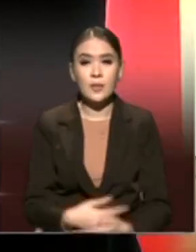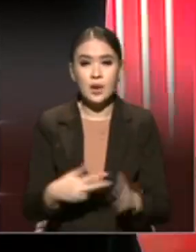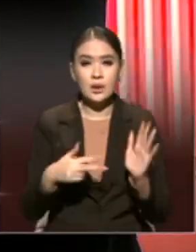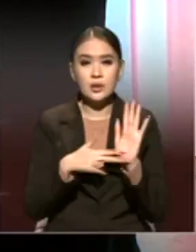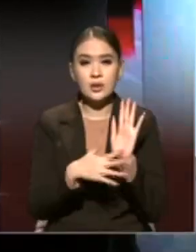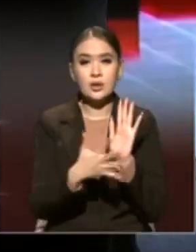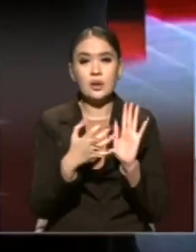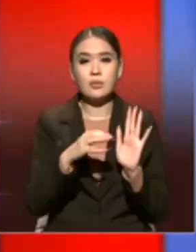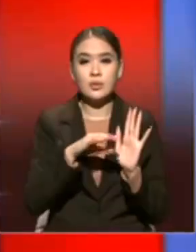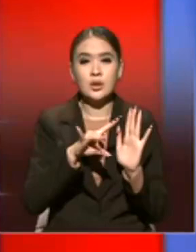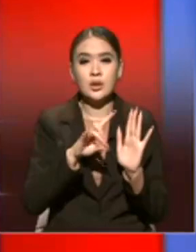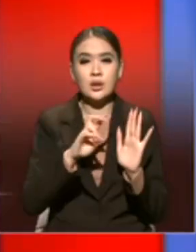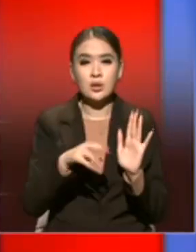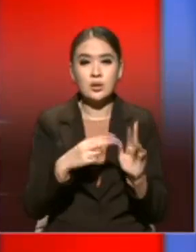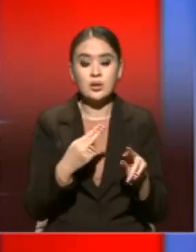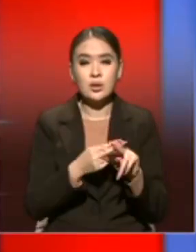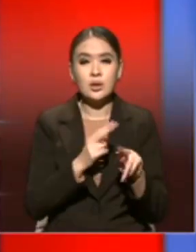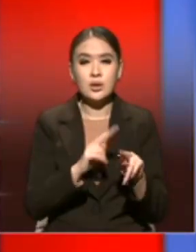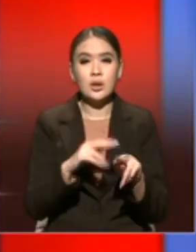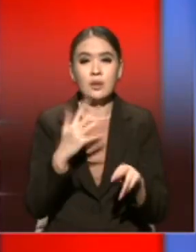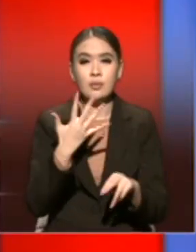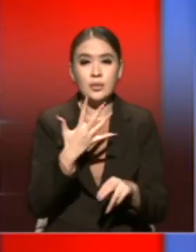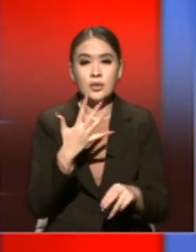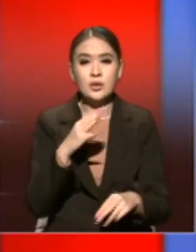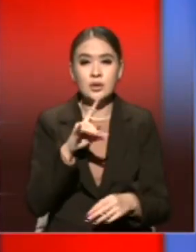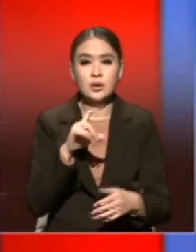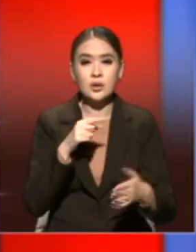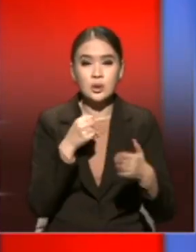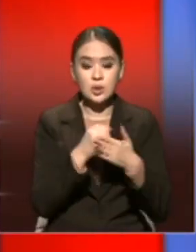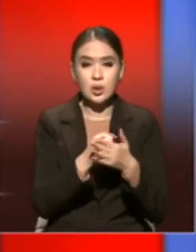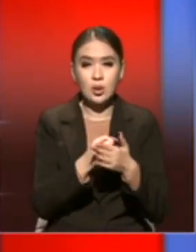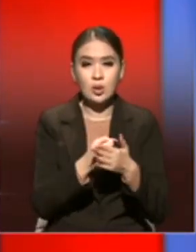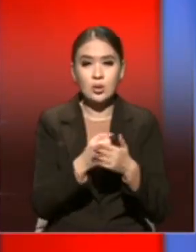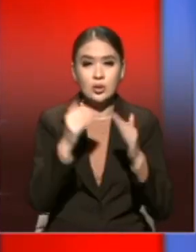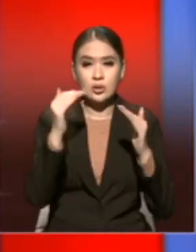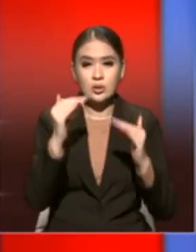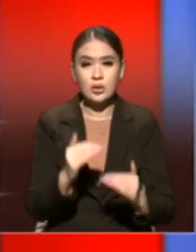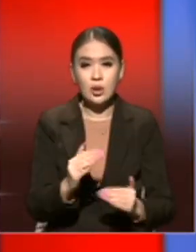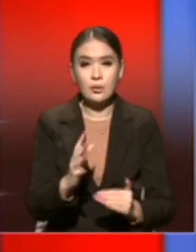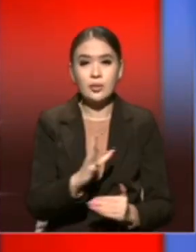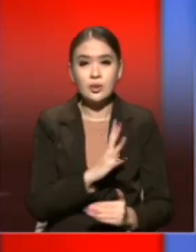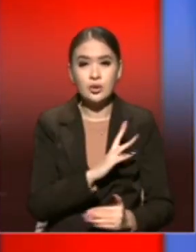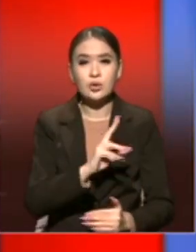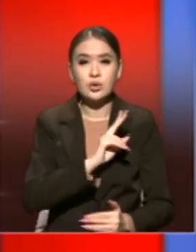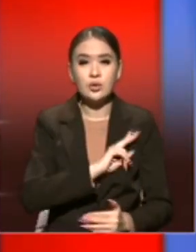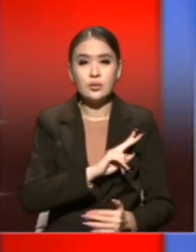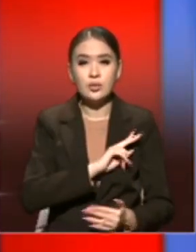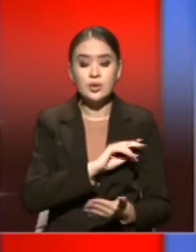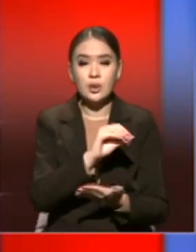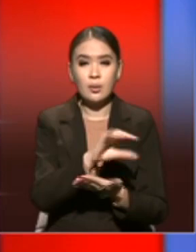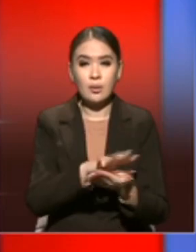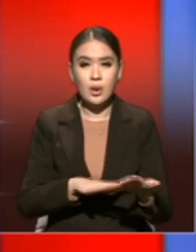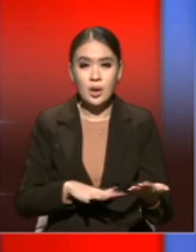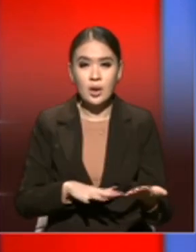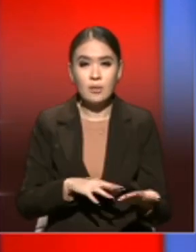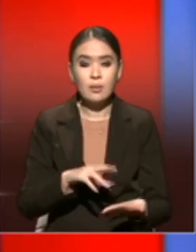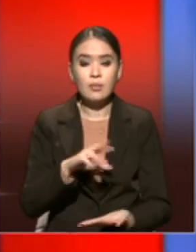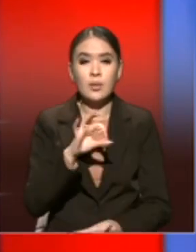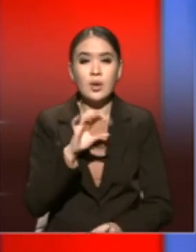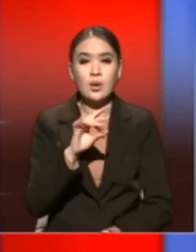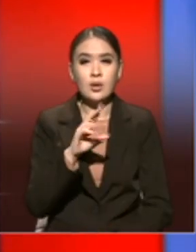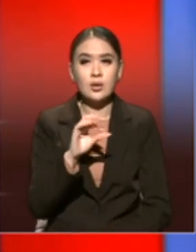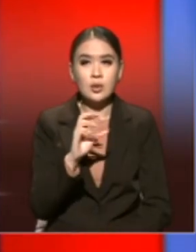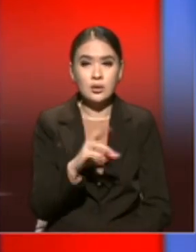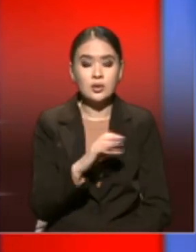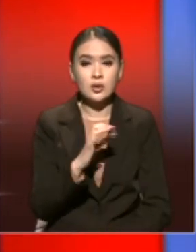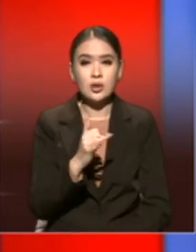триллион болатын болса, қазір біз уже 5 триллионға дейін түсірдік. Ол жұмыс жүріп отыр. Парадокс қой мынау. Түсінбедік. Сіз жұмыс